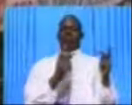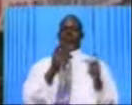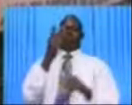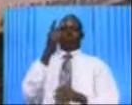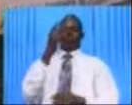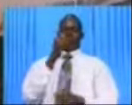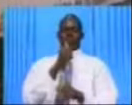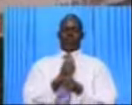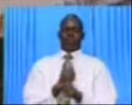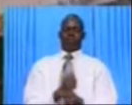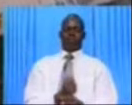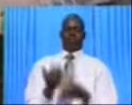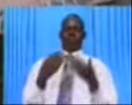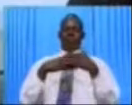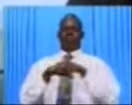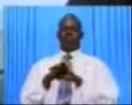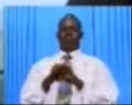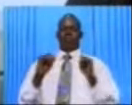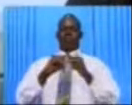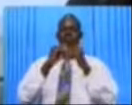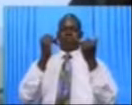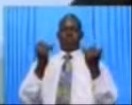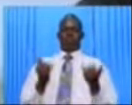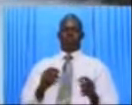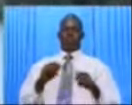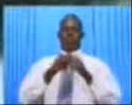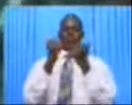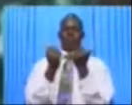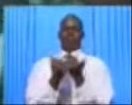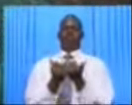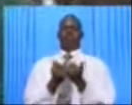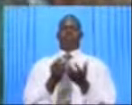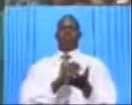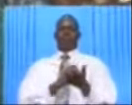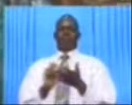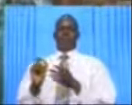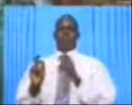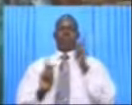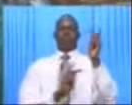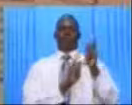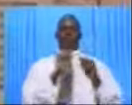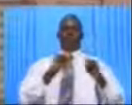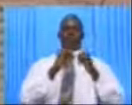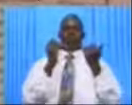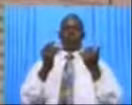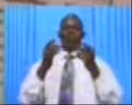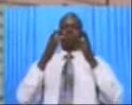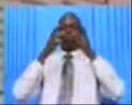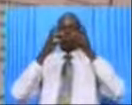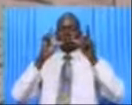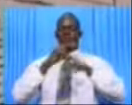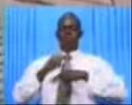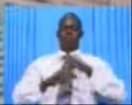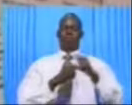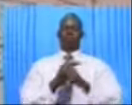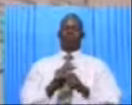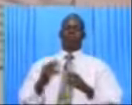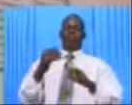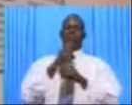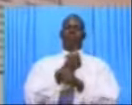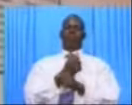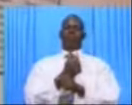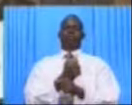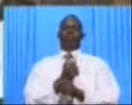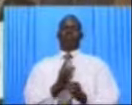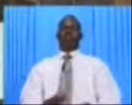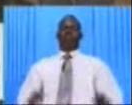décennies d'intervention dans le paysage médiatique, l'Association des éditeurs et publicateurs des journaux en langue nationale a cumulé des acquis